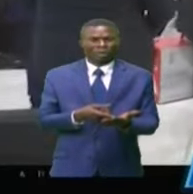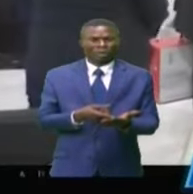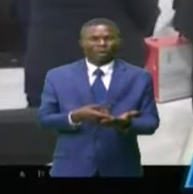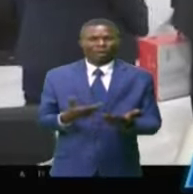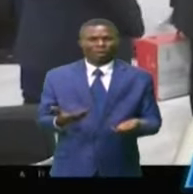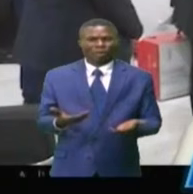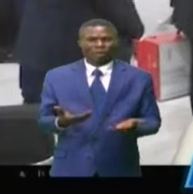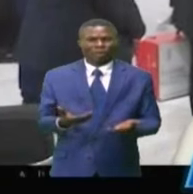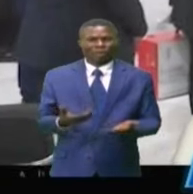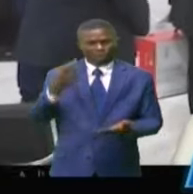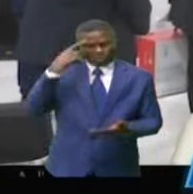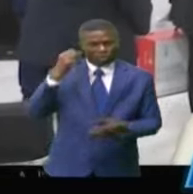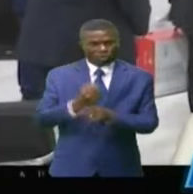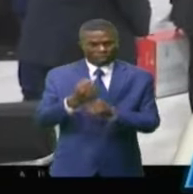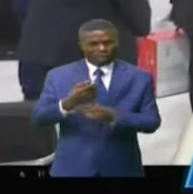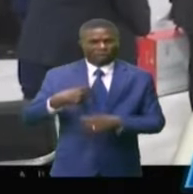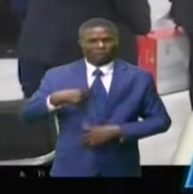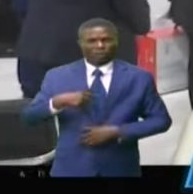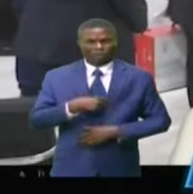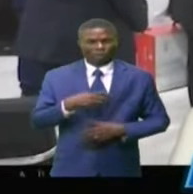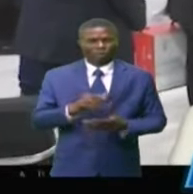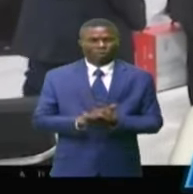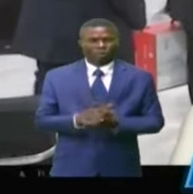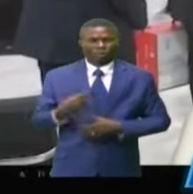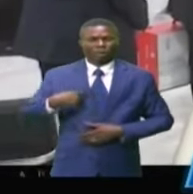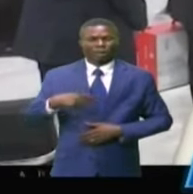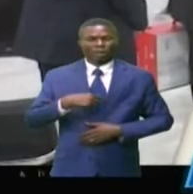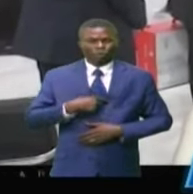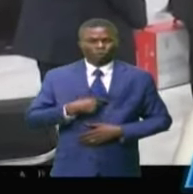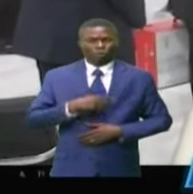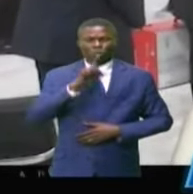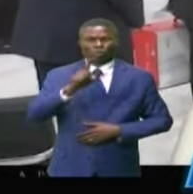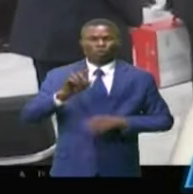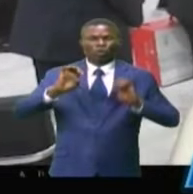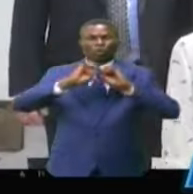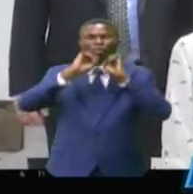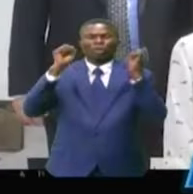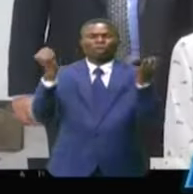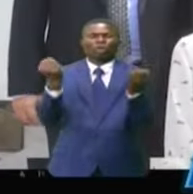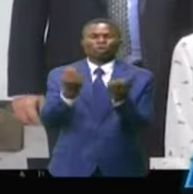sur notre travail. Alors, nous sommes une société chinoise qui